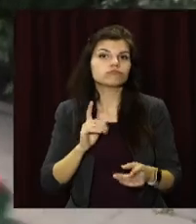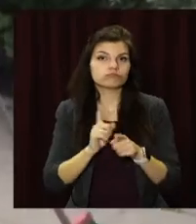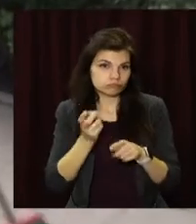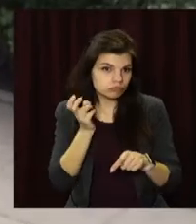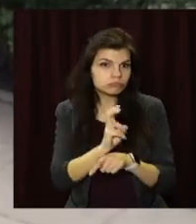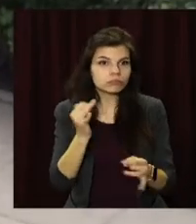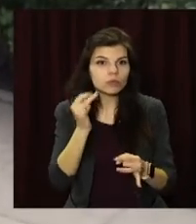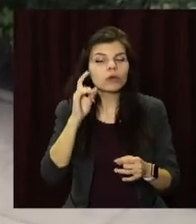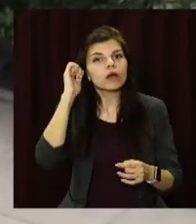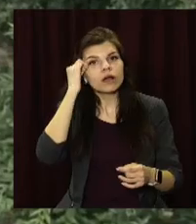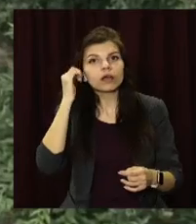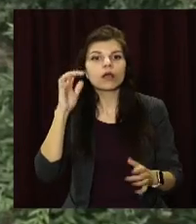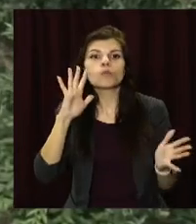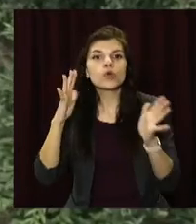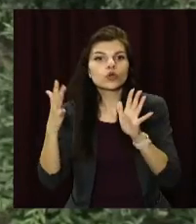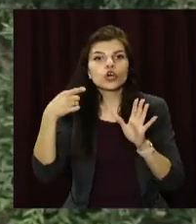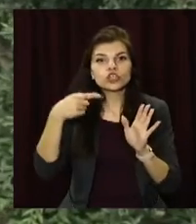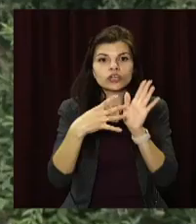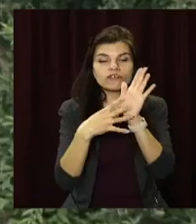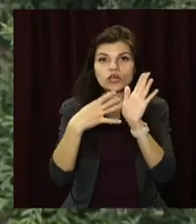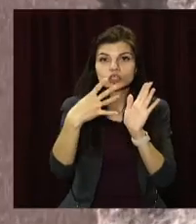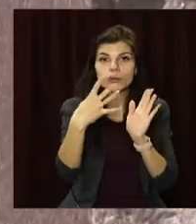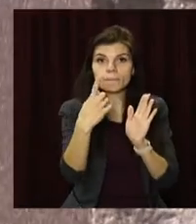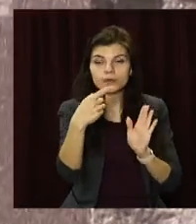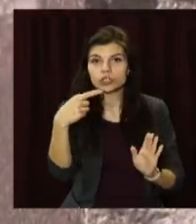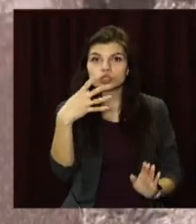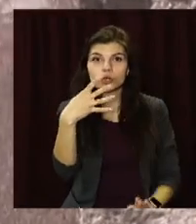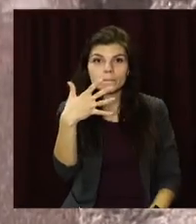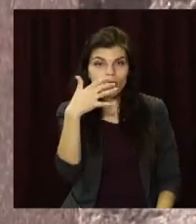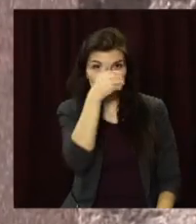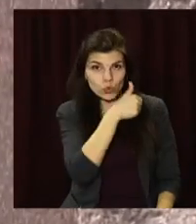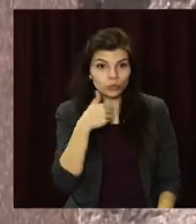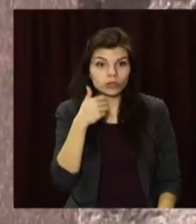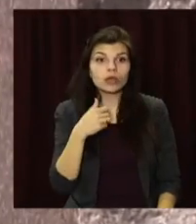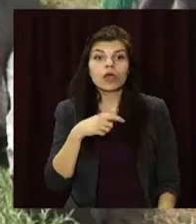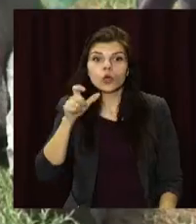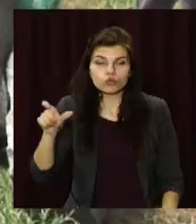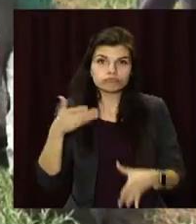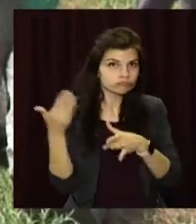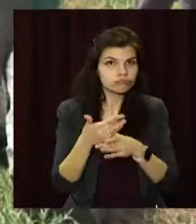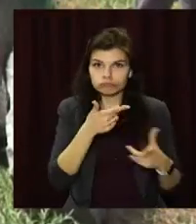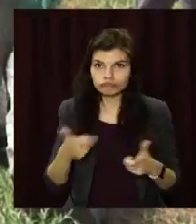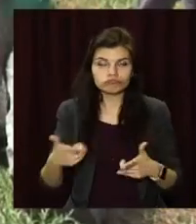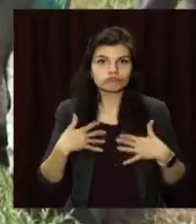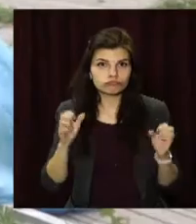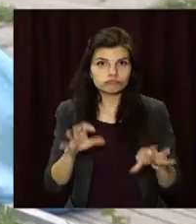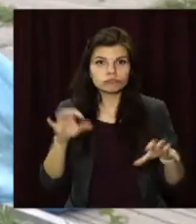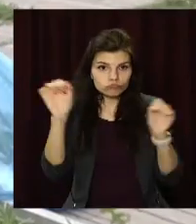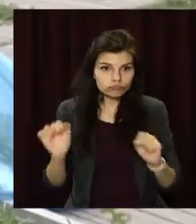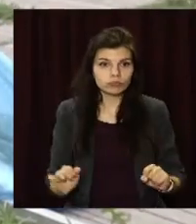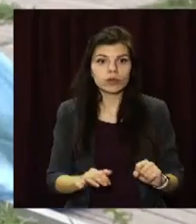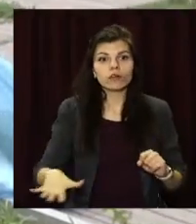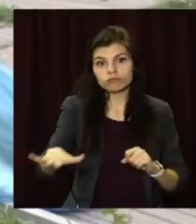знакові місця, що пов'язані із подіями 1941-45 років. Аби прибрати територію поблизу меморіалів по